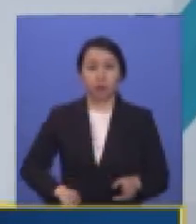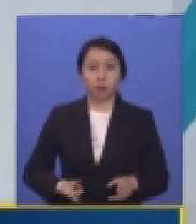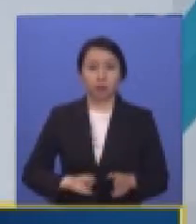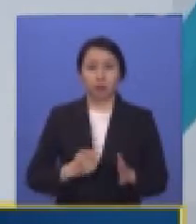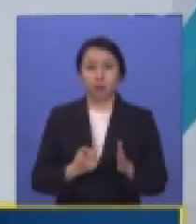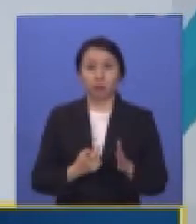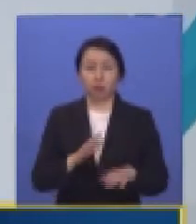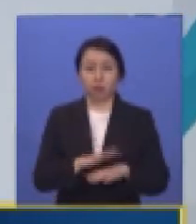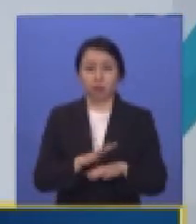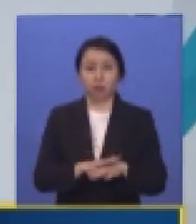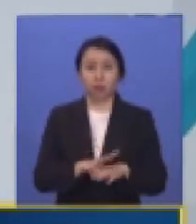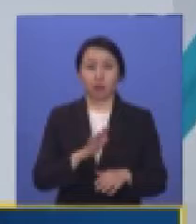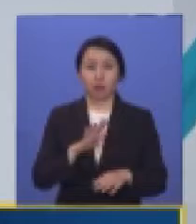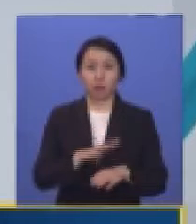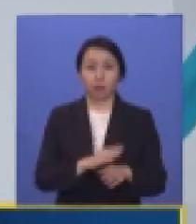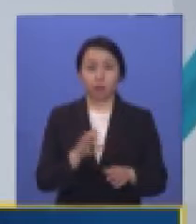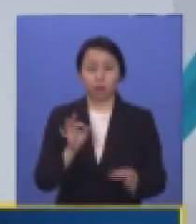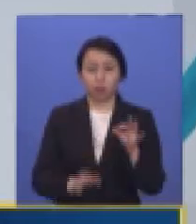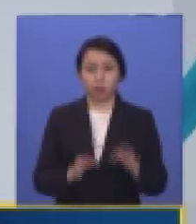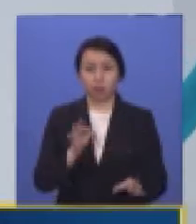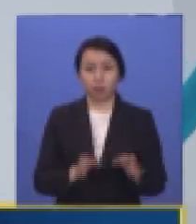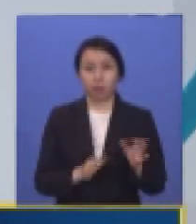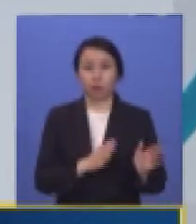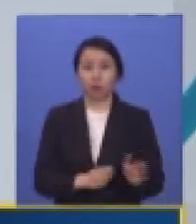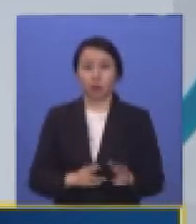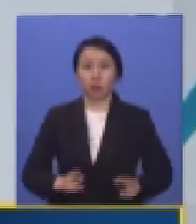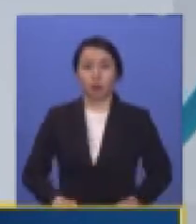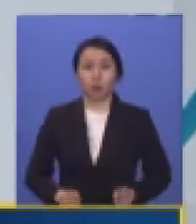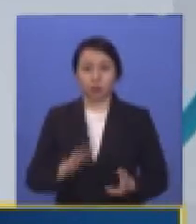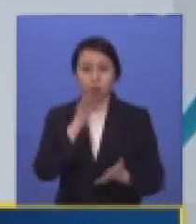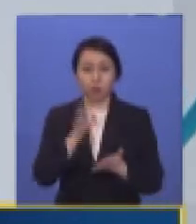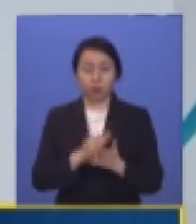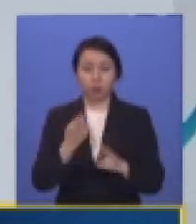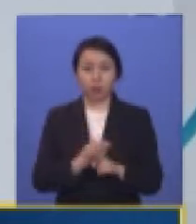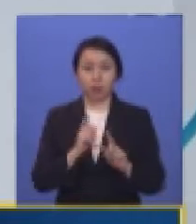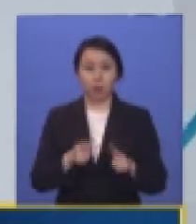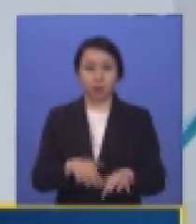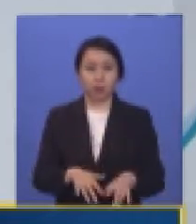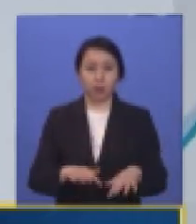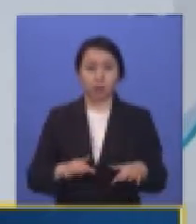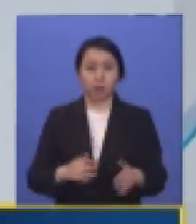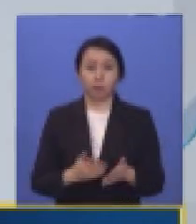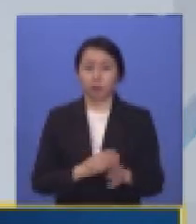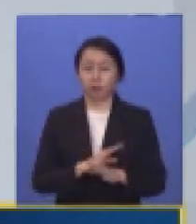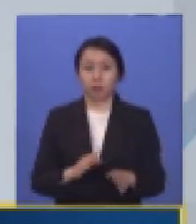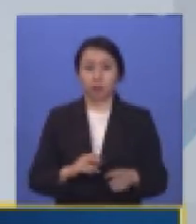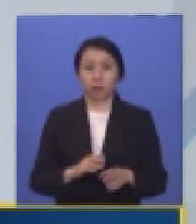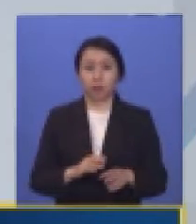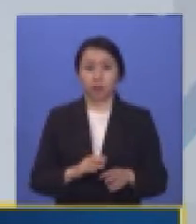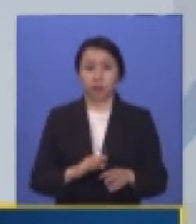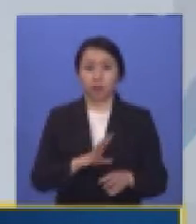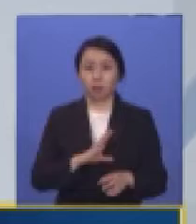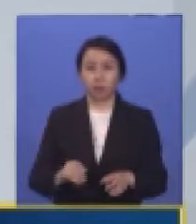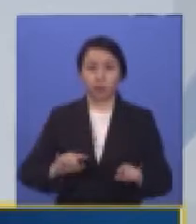меры административного взыскания, налагаемые в судебном порядке. Уголовная ответственность без согласия Сената не привлекается,